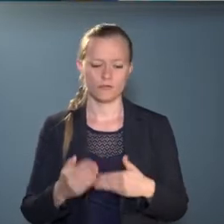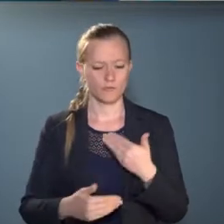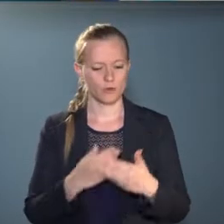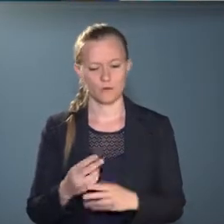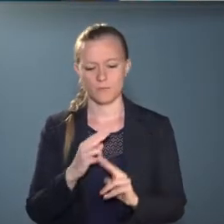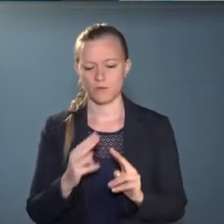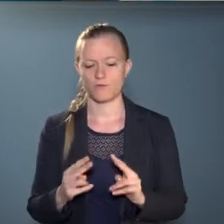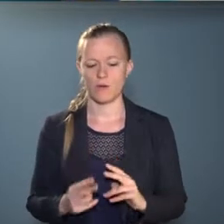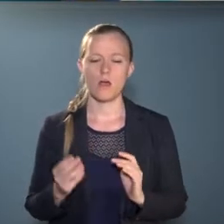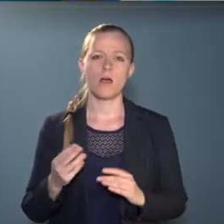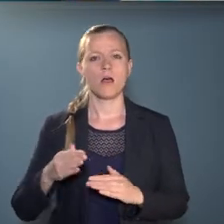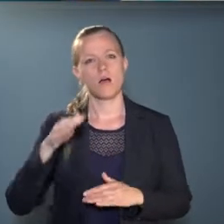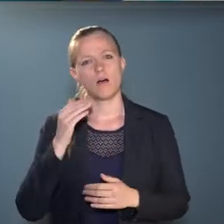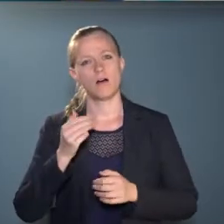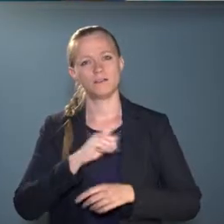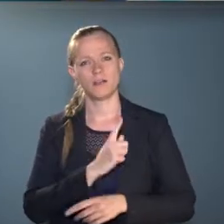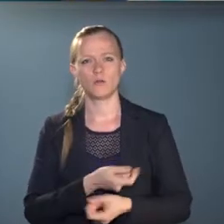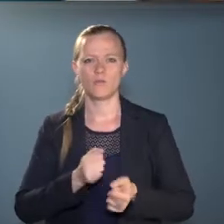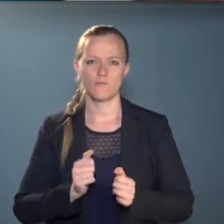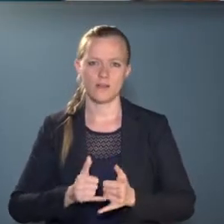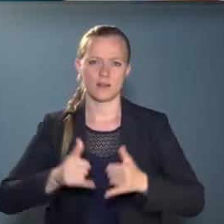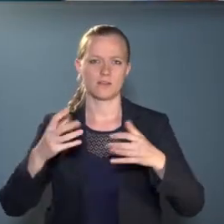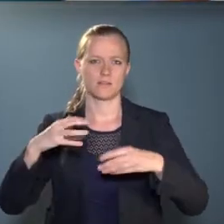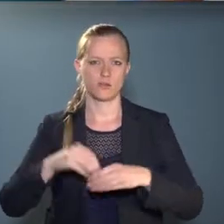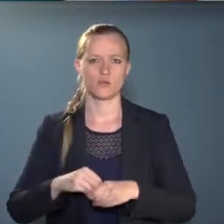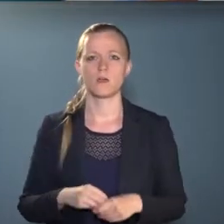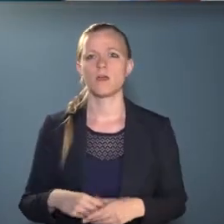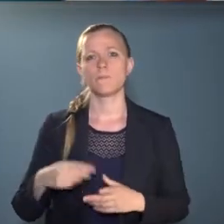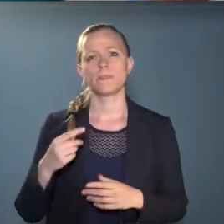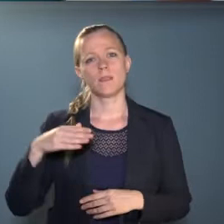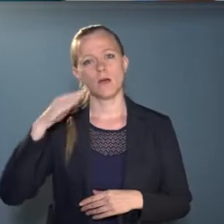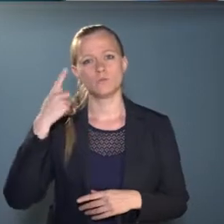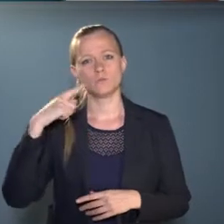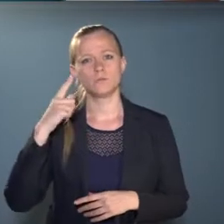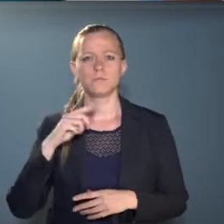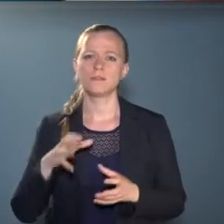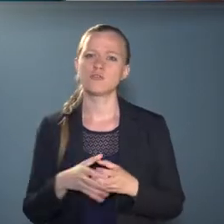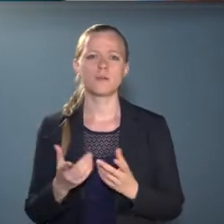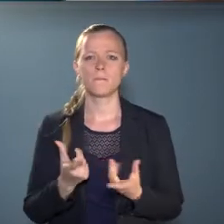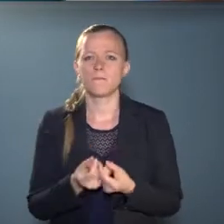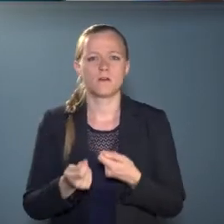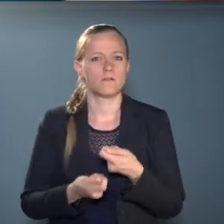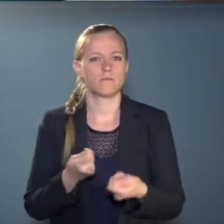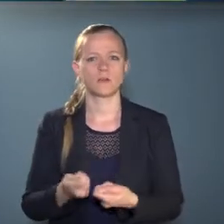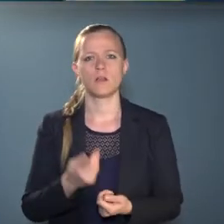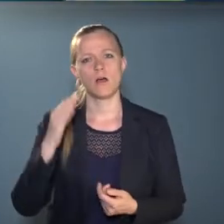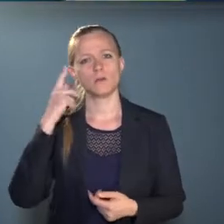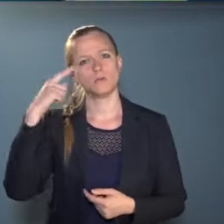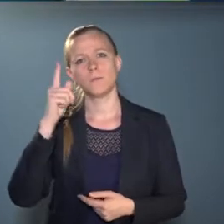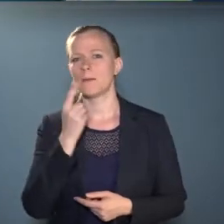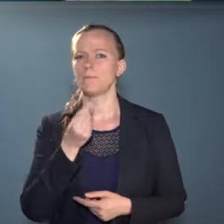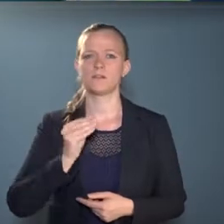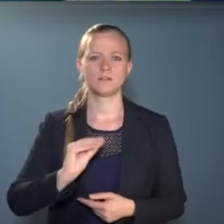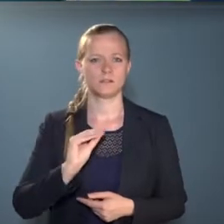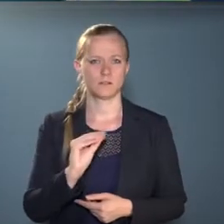a haderőfejlesztés házatáján. A hadtudományi társaság mivel foglalkozik? A hadtudományok mit jelentenek